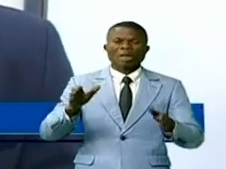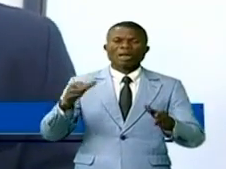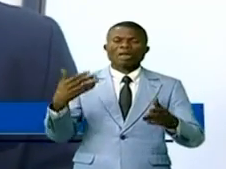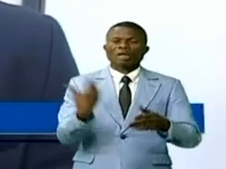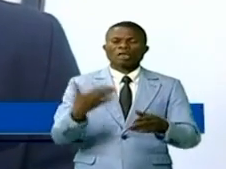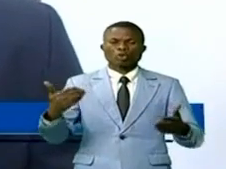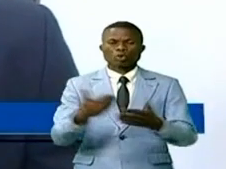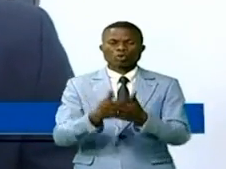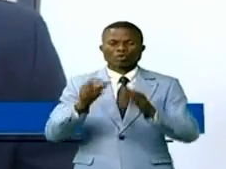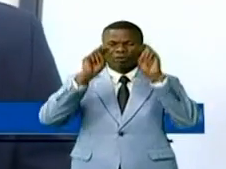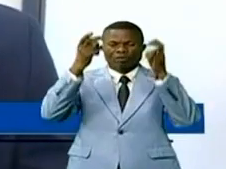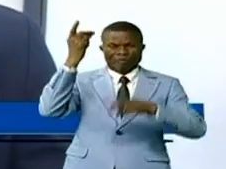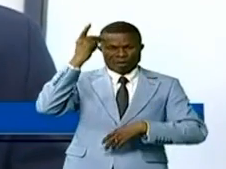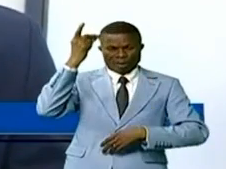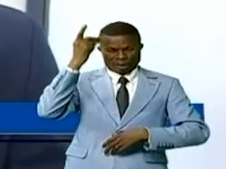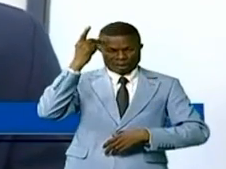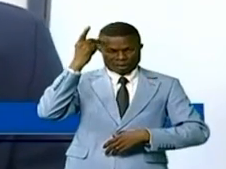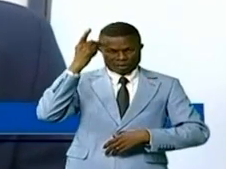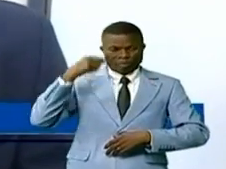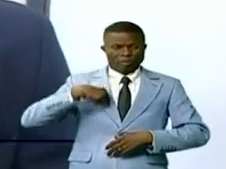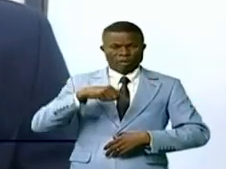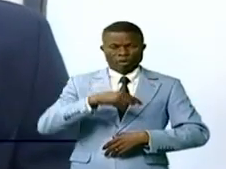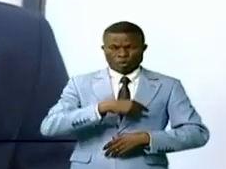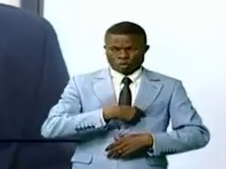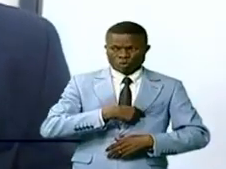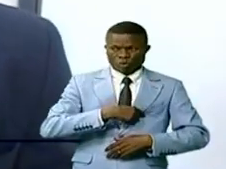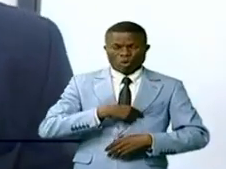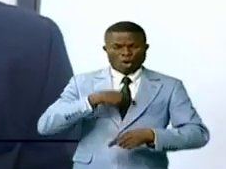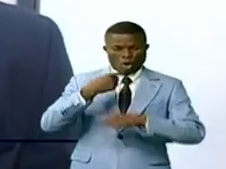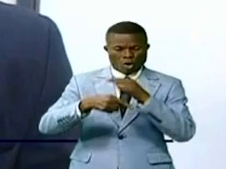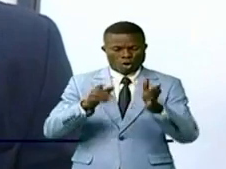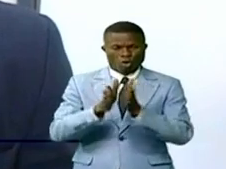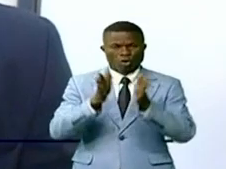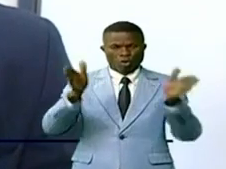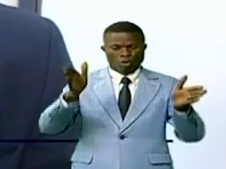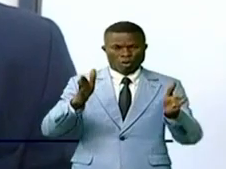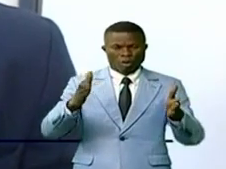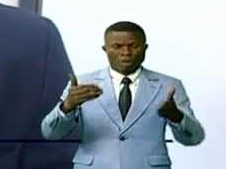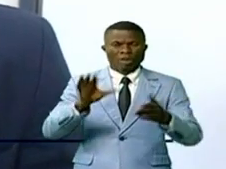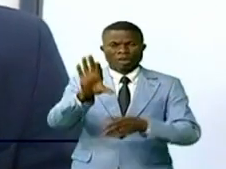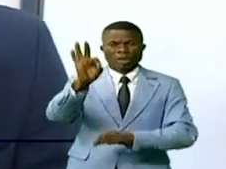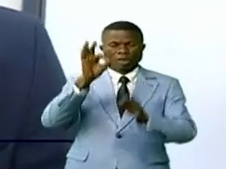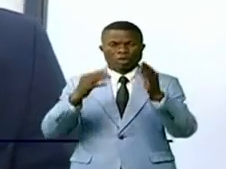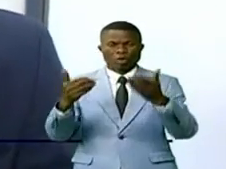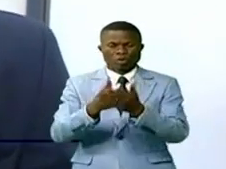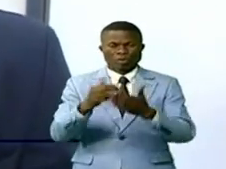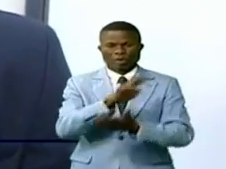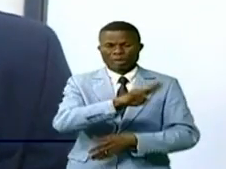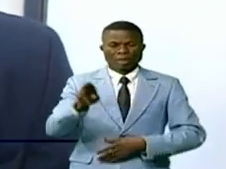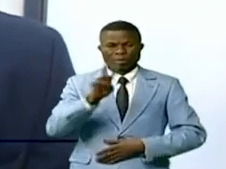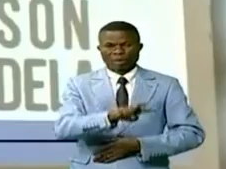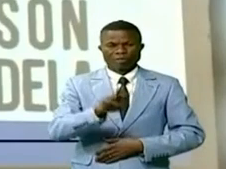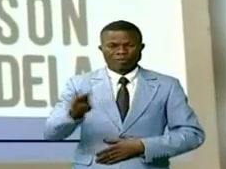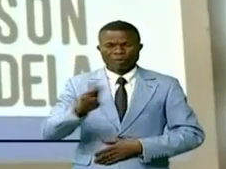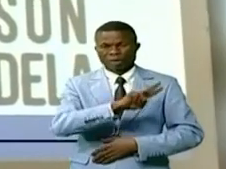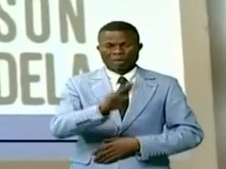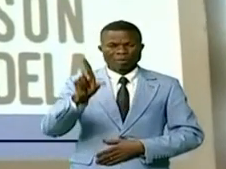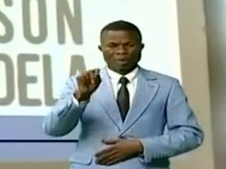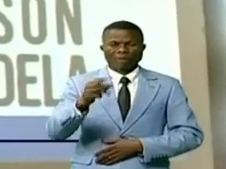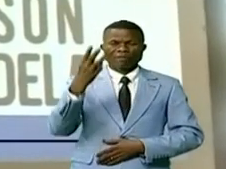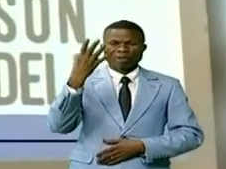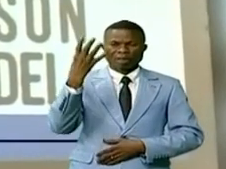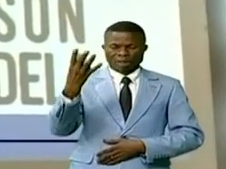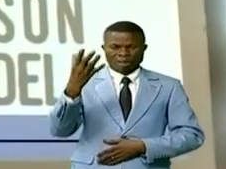province de Kinshasa et nous avons fait le lancement officiel de la nouvelle sélection 2022-2024. Par la